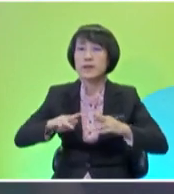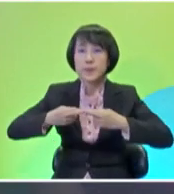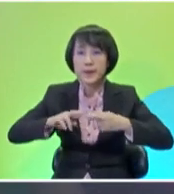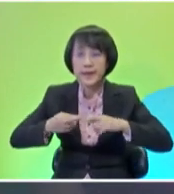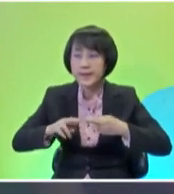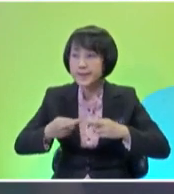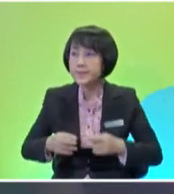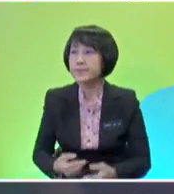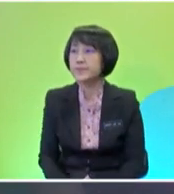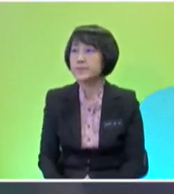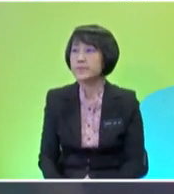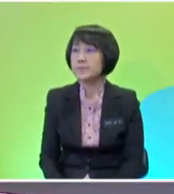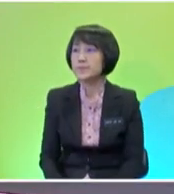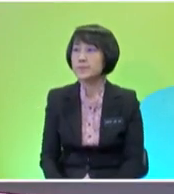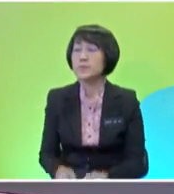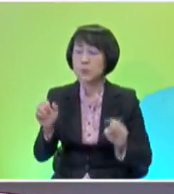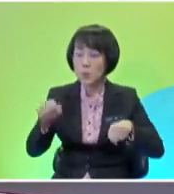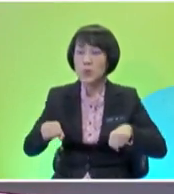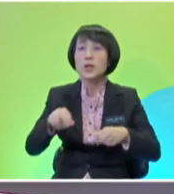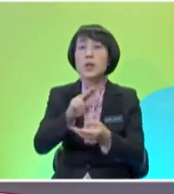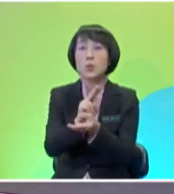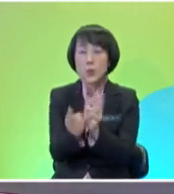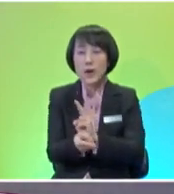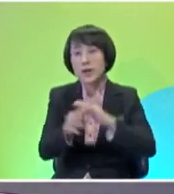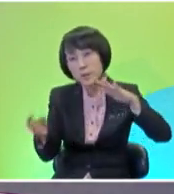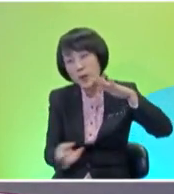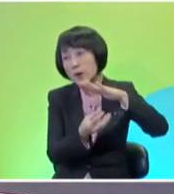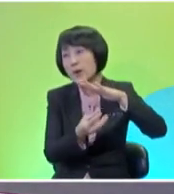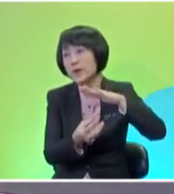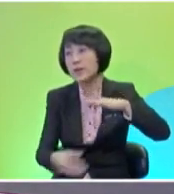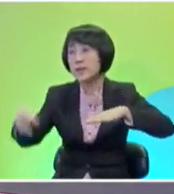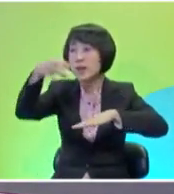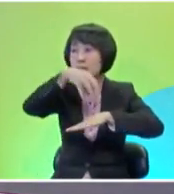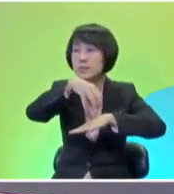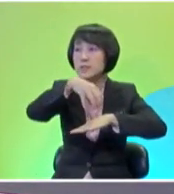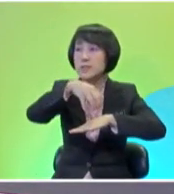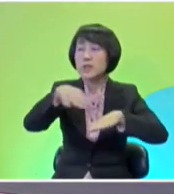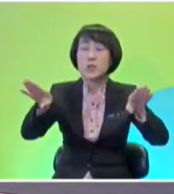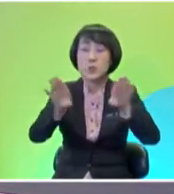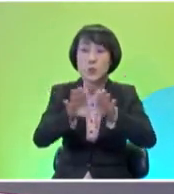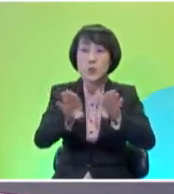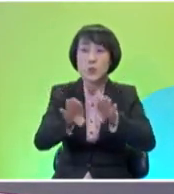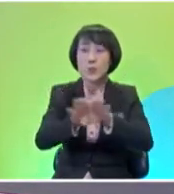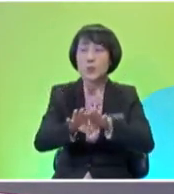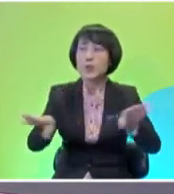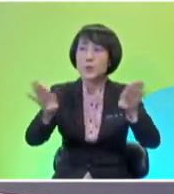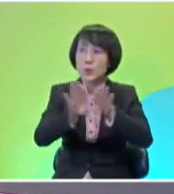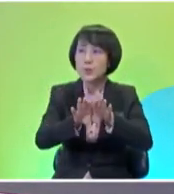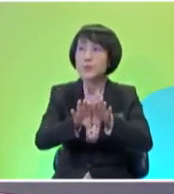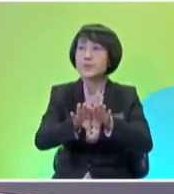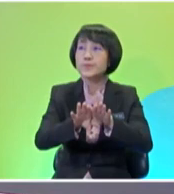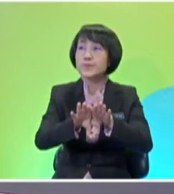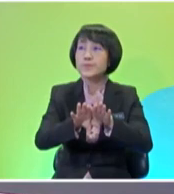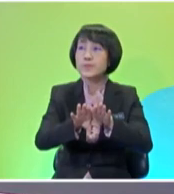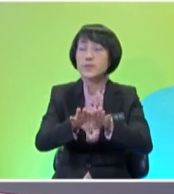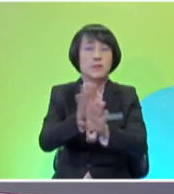pendawaian, okey, pemasangan wire ni kita boleh ubah di bawah ni. Kalau kita pasang di bahagian atas, kita akan tutup semua bahagian ni. Betul. Bila dah tutup, contoh